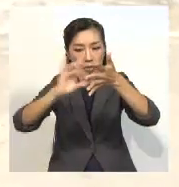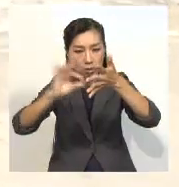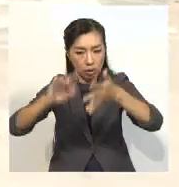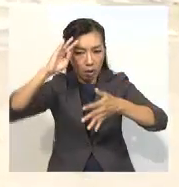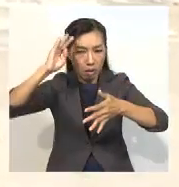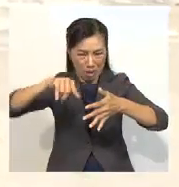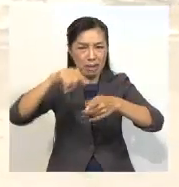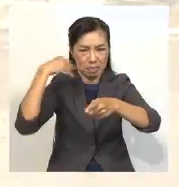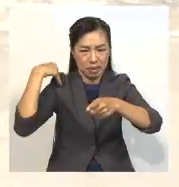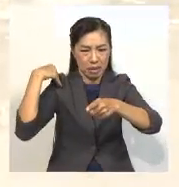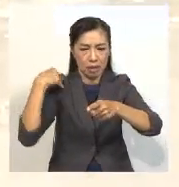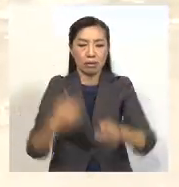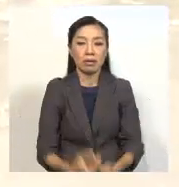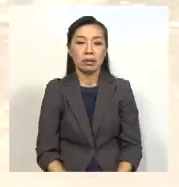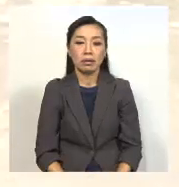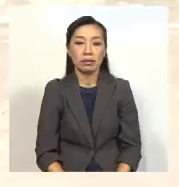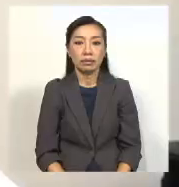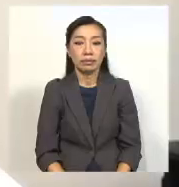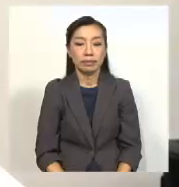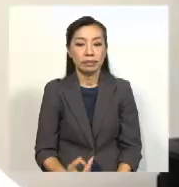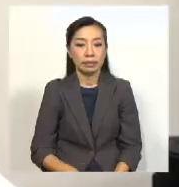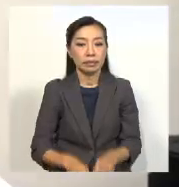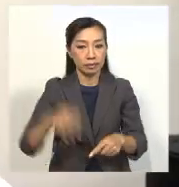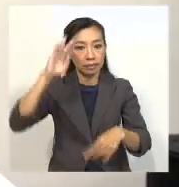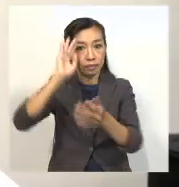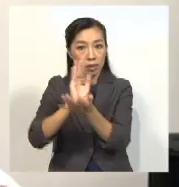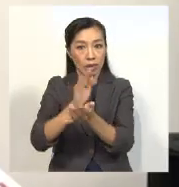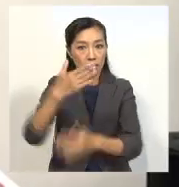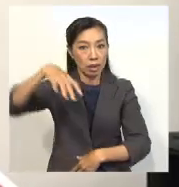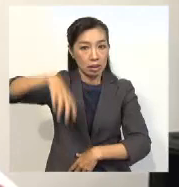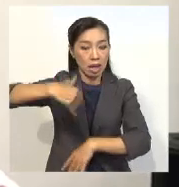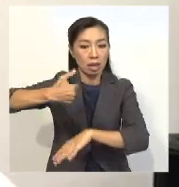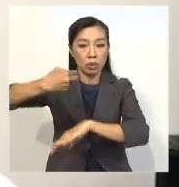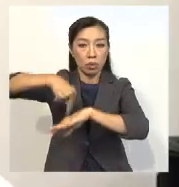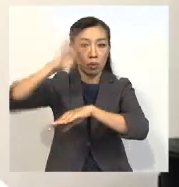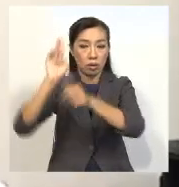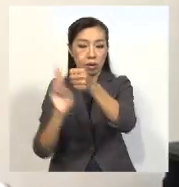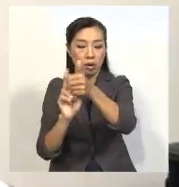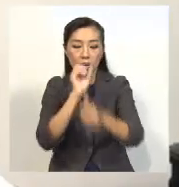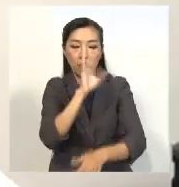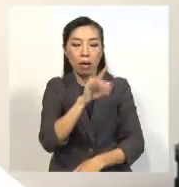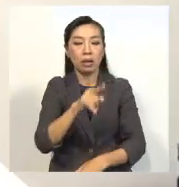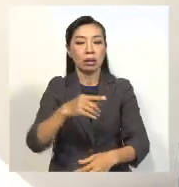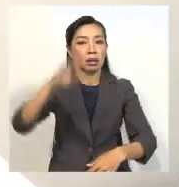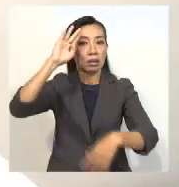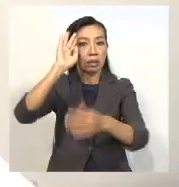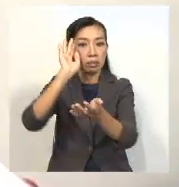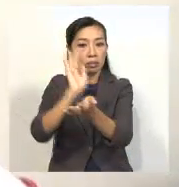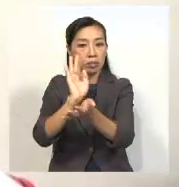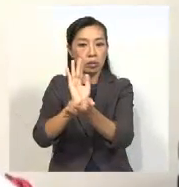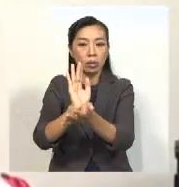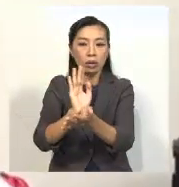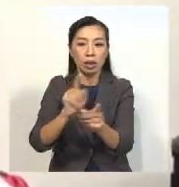นะคะด้านพันตำรวจเอกกฤษณะพัฒนเจริญรองโฆษกสำนักงานตำรวจแห่งชาติท่านก็บอกว่าพลตำรวจตรีเอกชัยบุญ